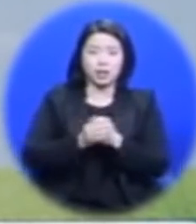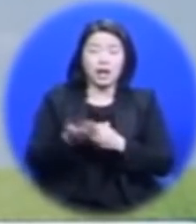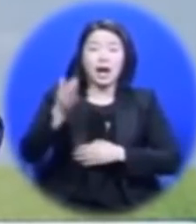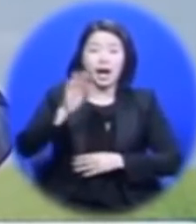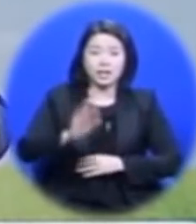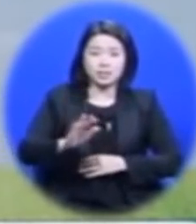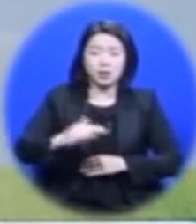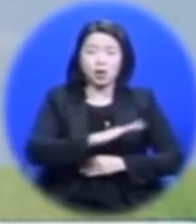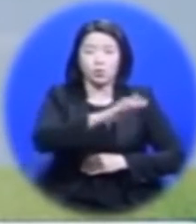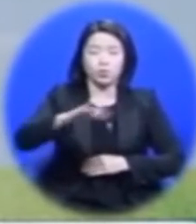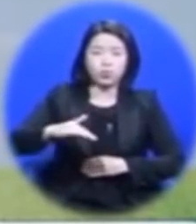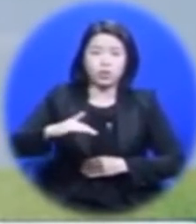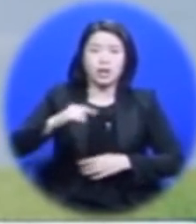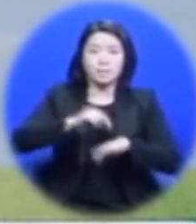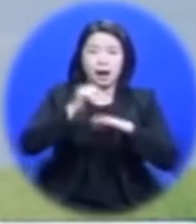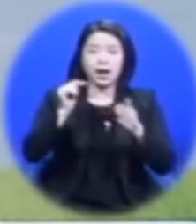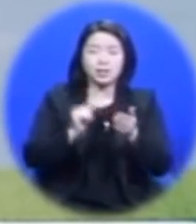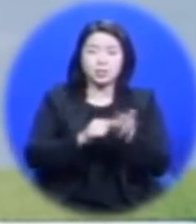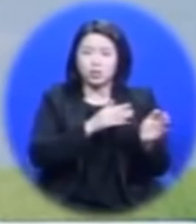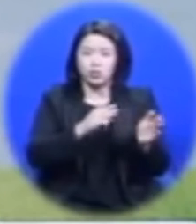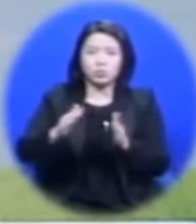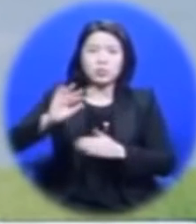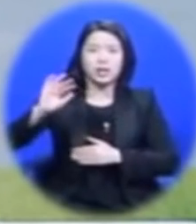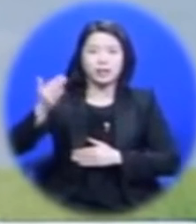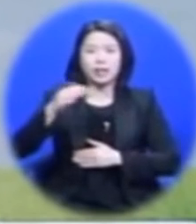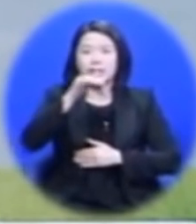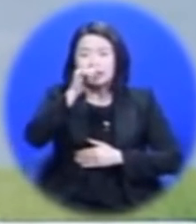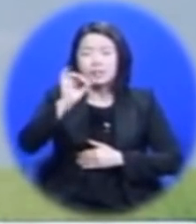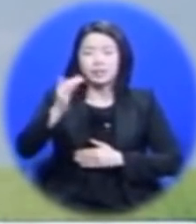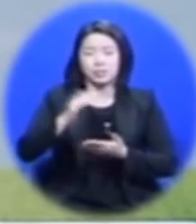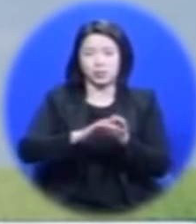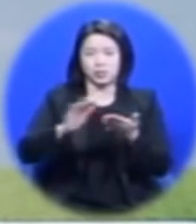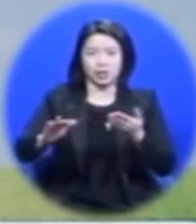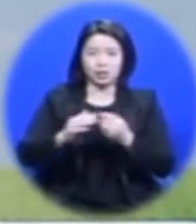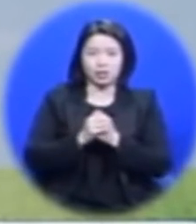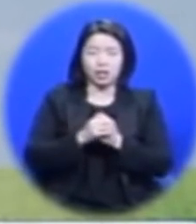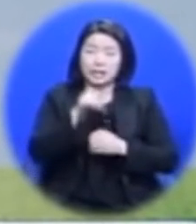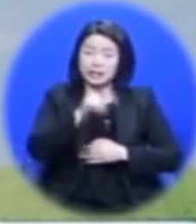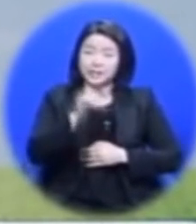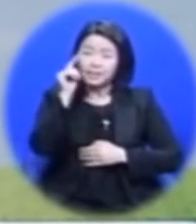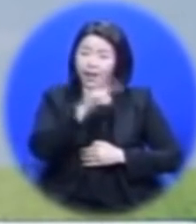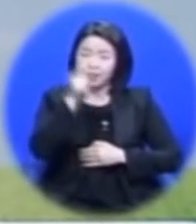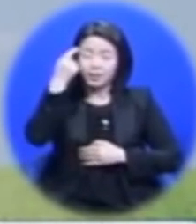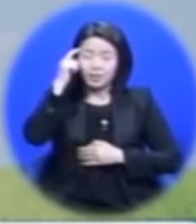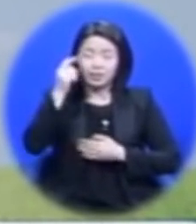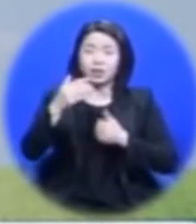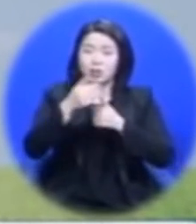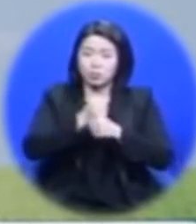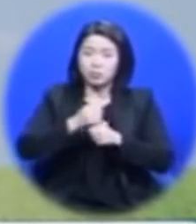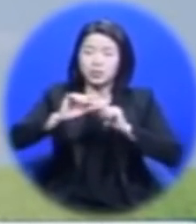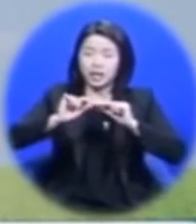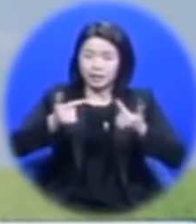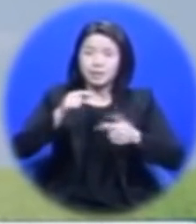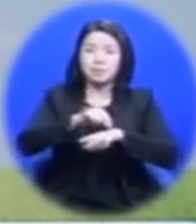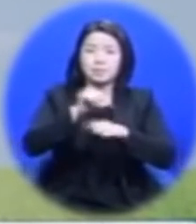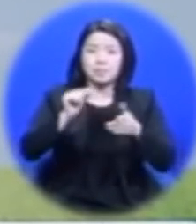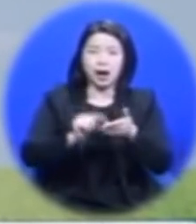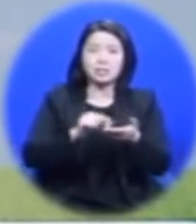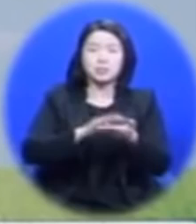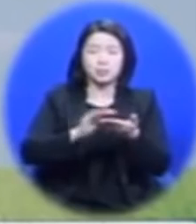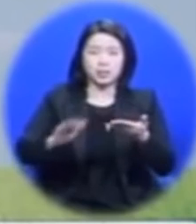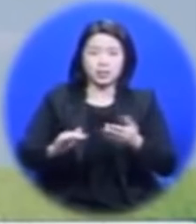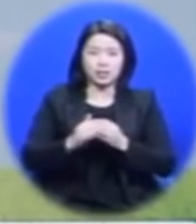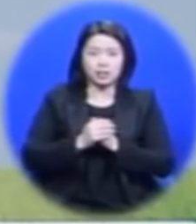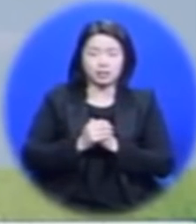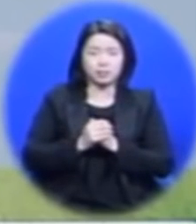그렇지만 우리의 마음의 준비가 되어 있어야 합니다. 그것은 악한 생각을 품지 않는 마음입니다.